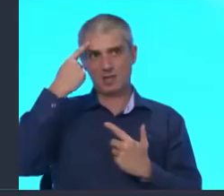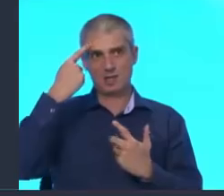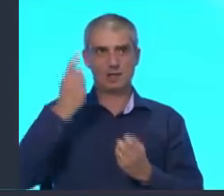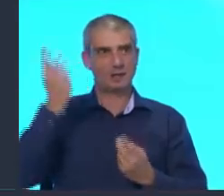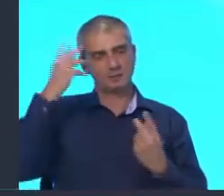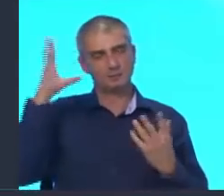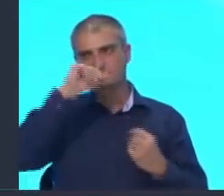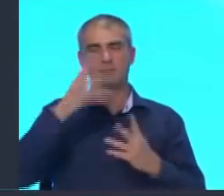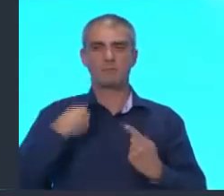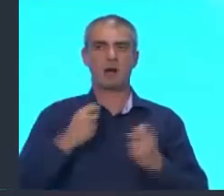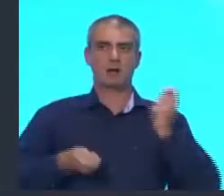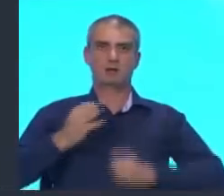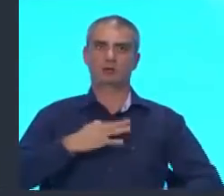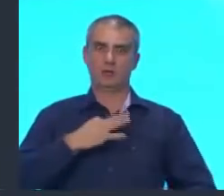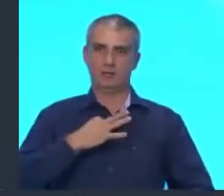מנגן.